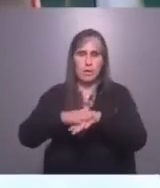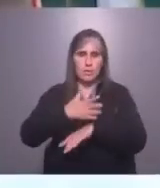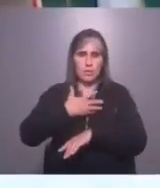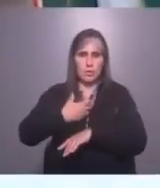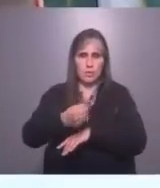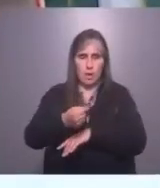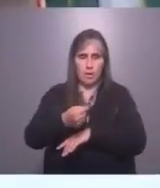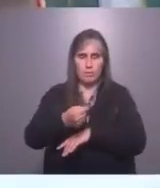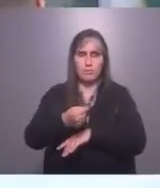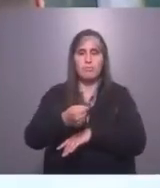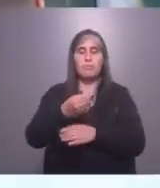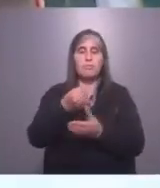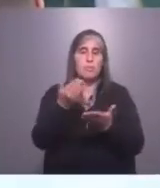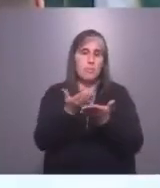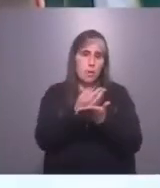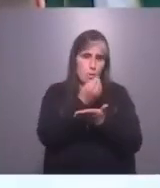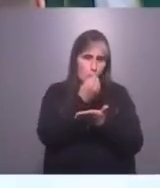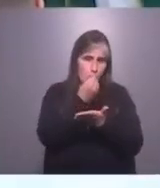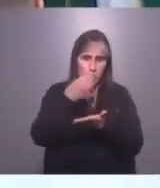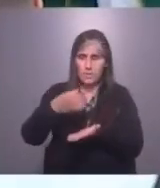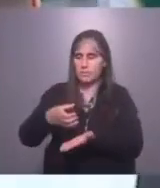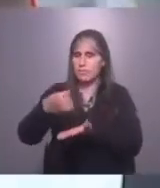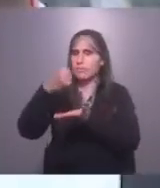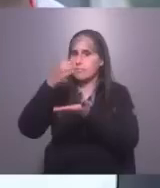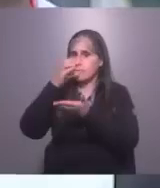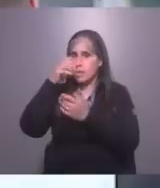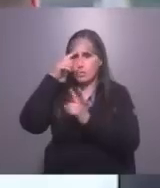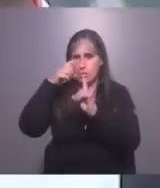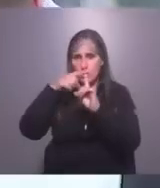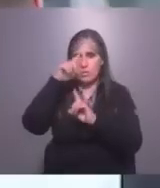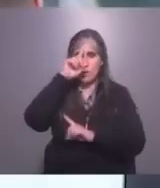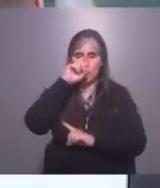Hoc facite in meam commemorationem.